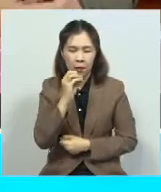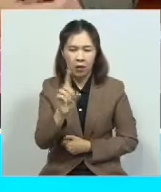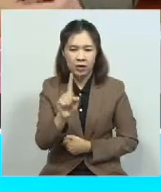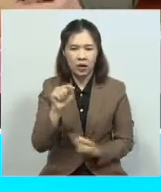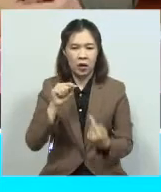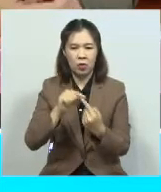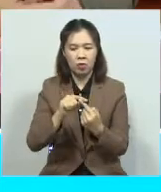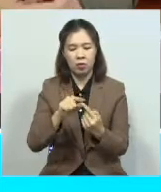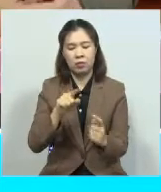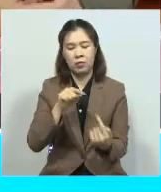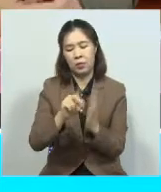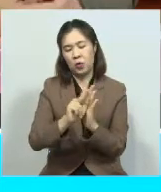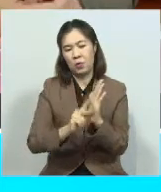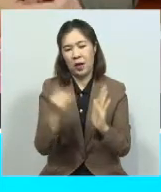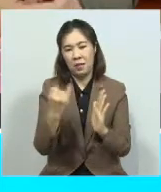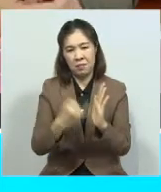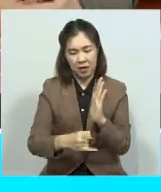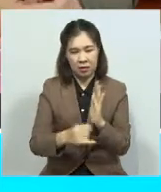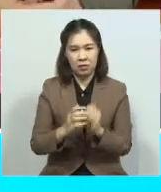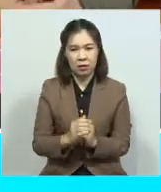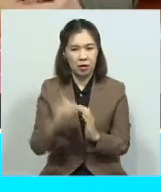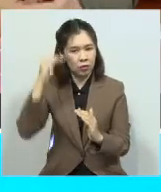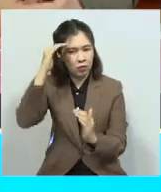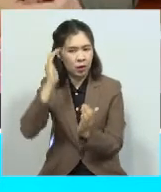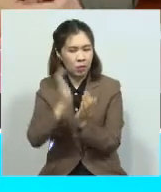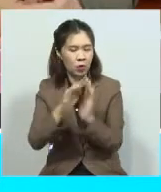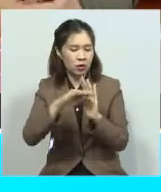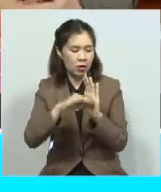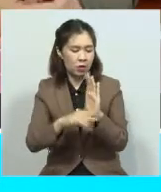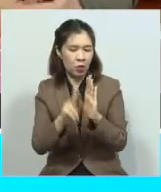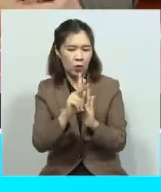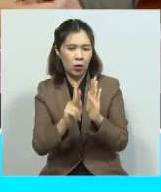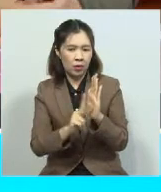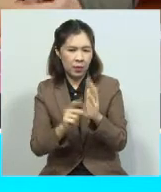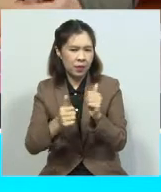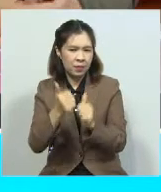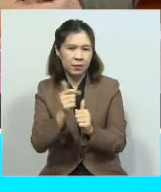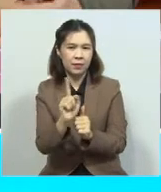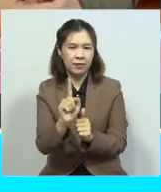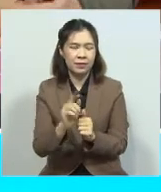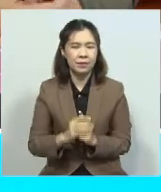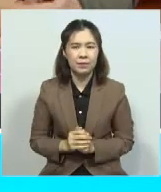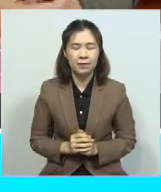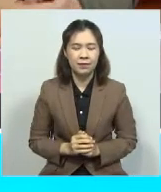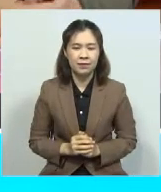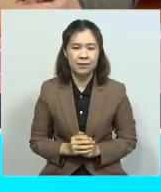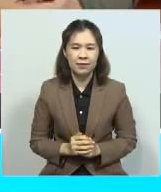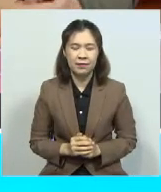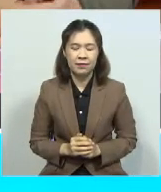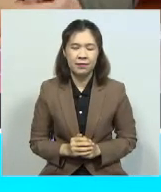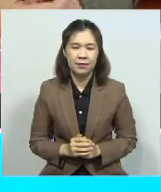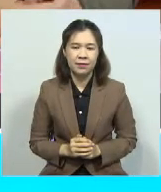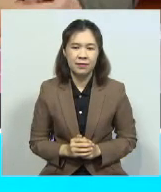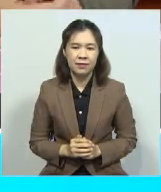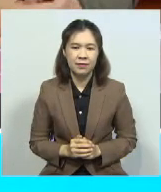คดีในถึงขั้นสูงสุดในส่วนของพนักงานสอบสวนมองว่าขั้นตอนในทางกฎหมายจะไปได้ถึงขั้นนั้นยังไงบ้างครับ อ๋อตอนนี้